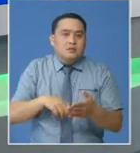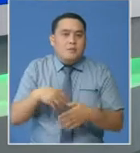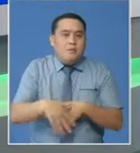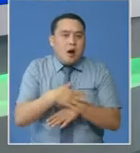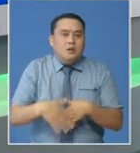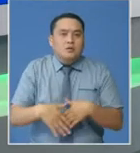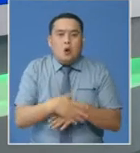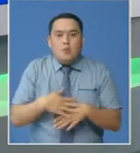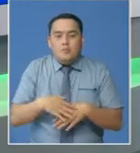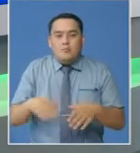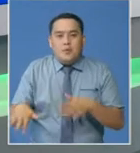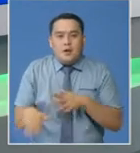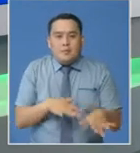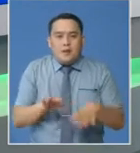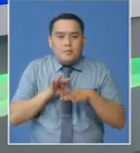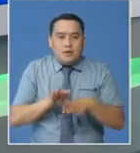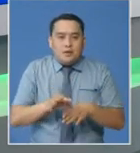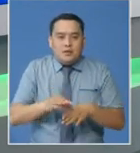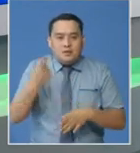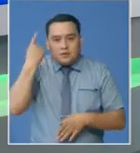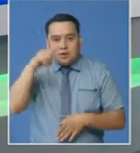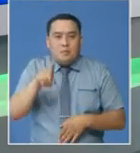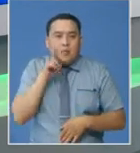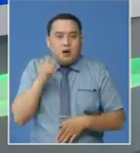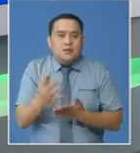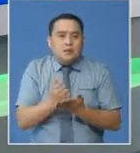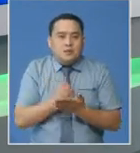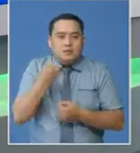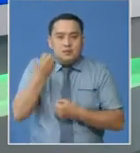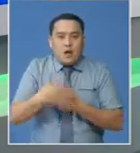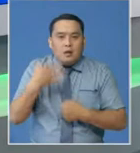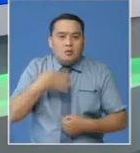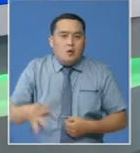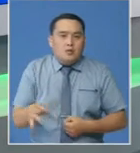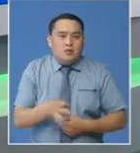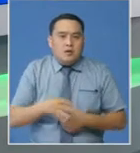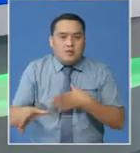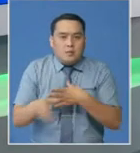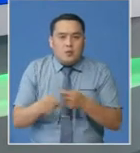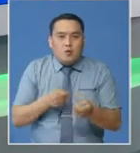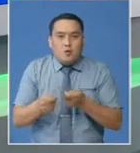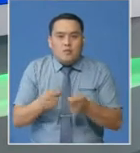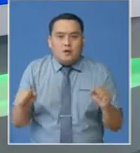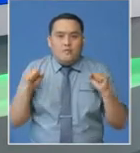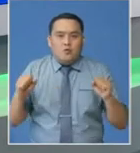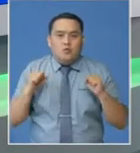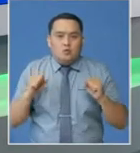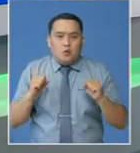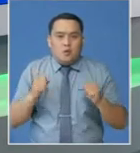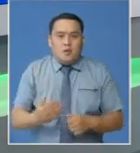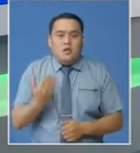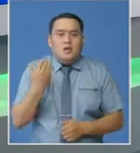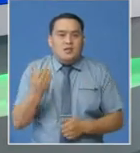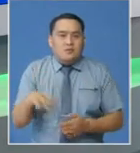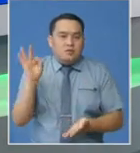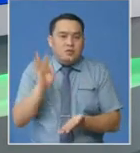массовых комплексных мероприятий, проводится по инициативе Молодежного ресурсного центра Алматинской области совместно с Управлением физической культуры и